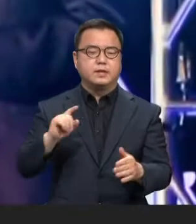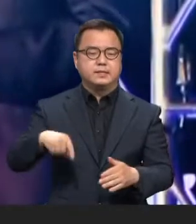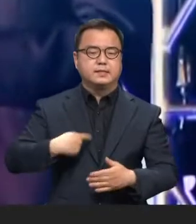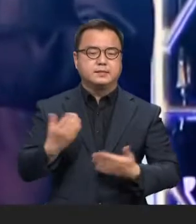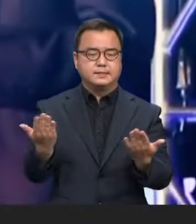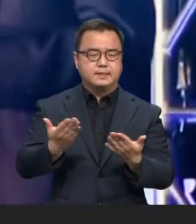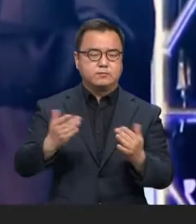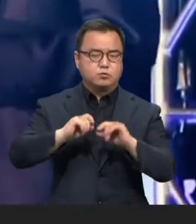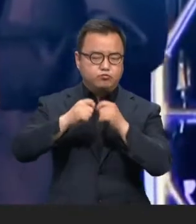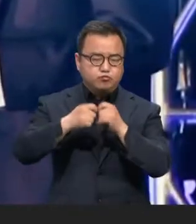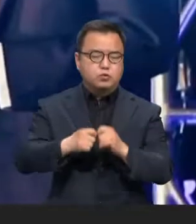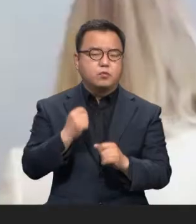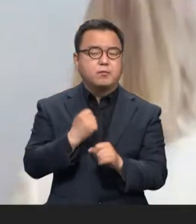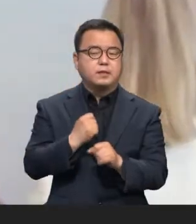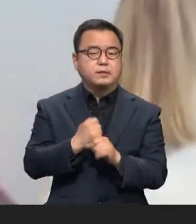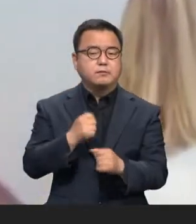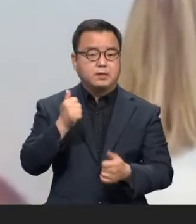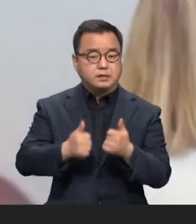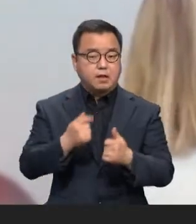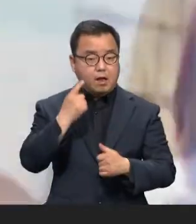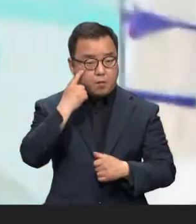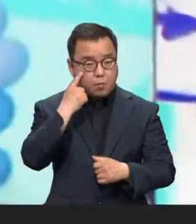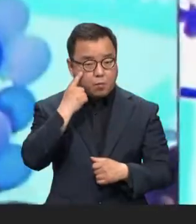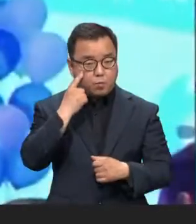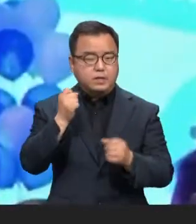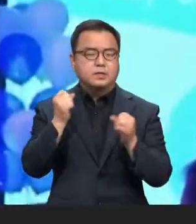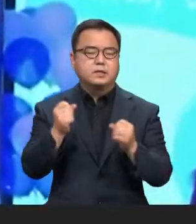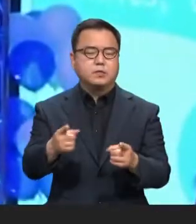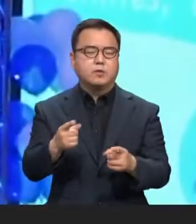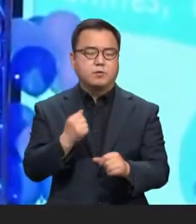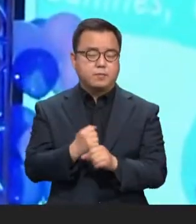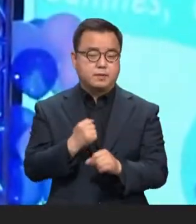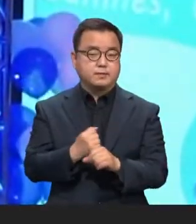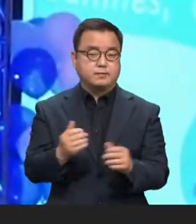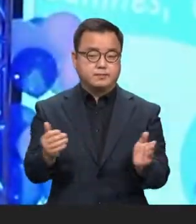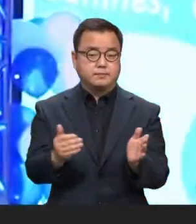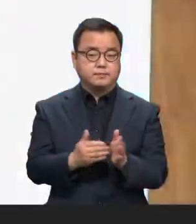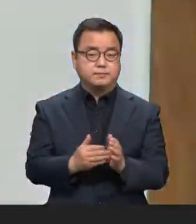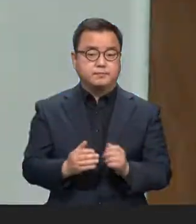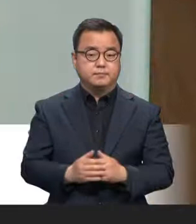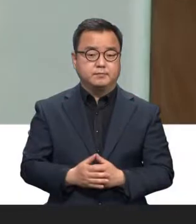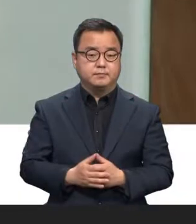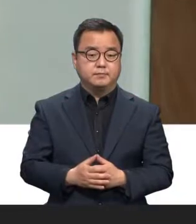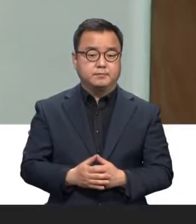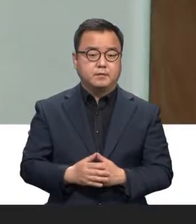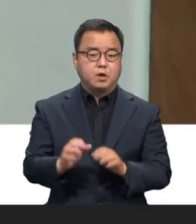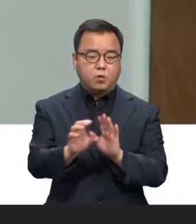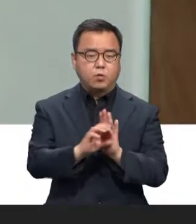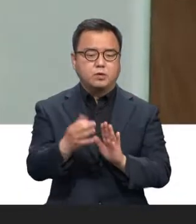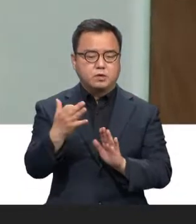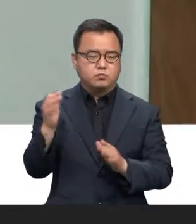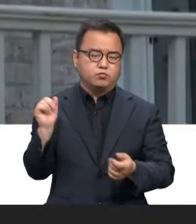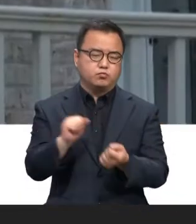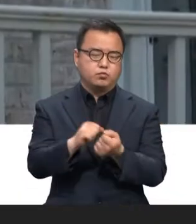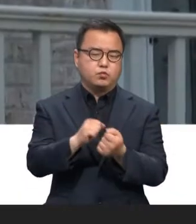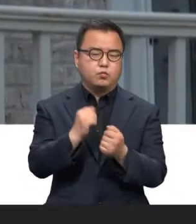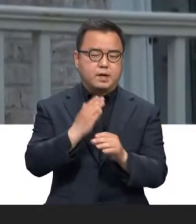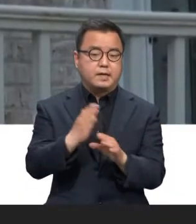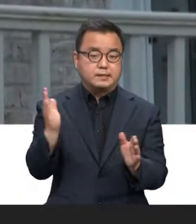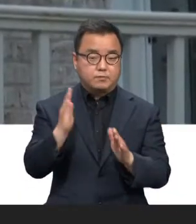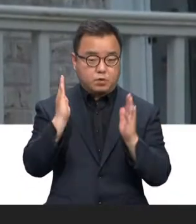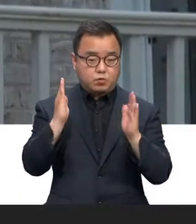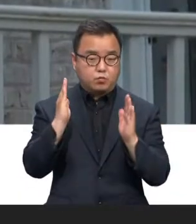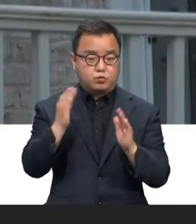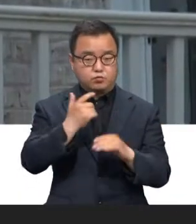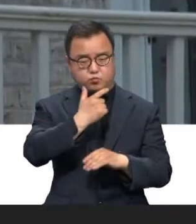사업을 구체화시키고 시험해 볼 수 있는 기회로 삼았습니다. We read the news a lot. And we saw many